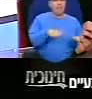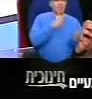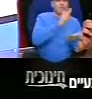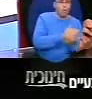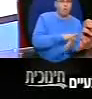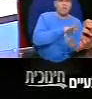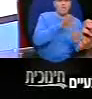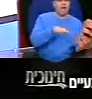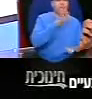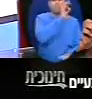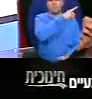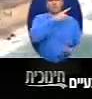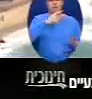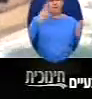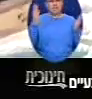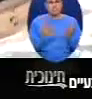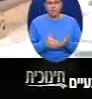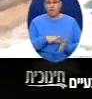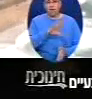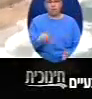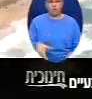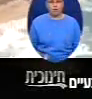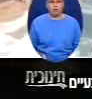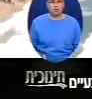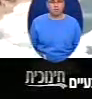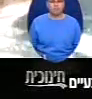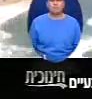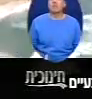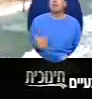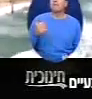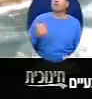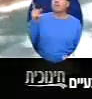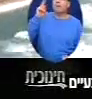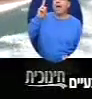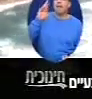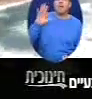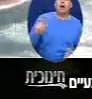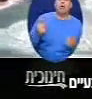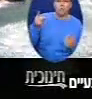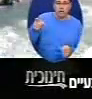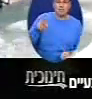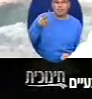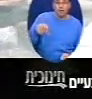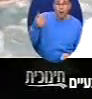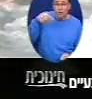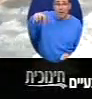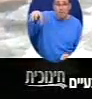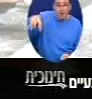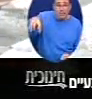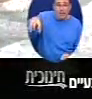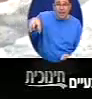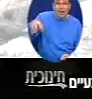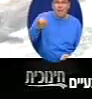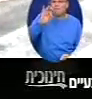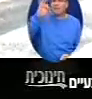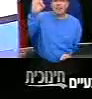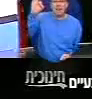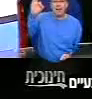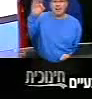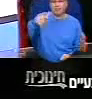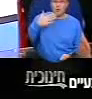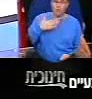הורסים. ומה קורה עכשיו בחדרה, הפנינה האחרונה הזו? אז יש עוד פנינה שבעצם רוצים, מציגים את זה